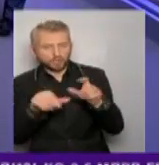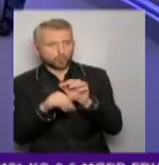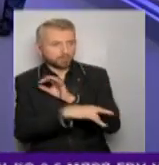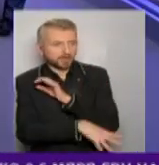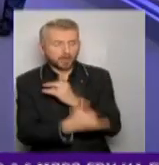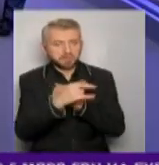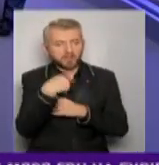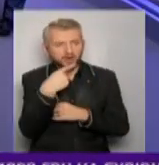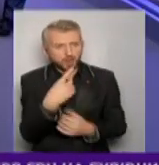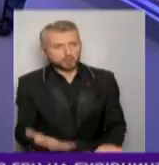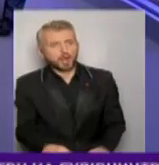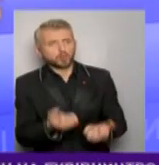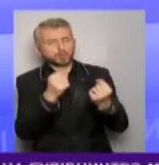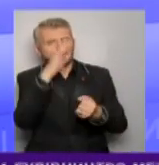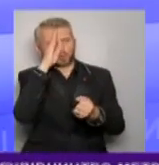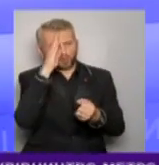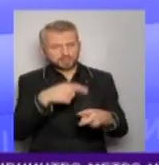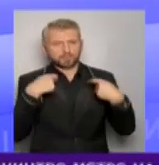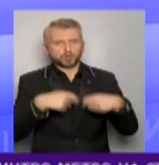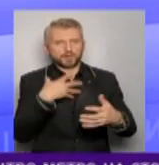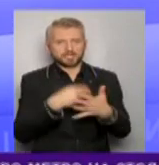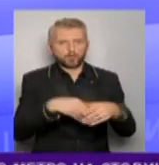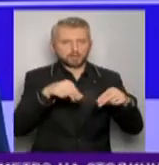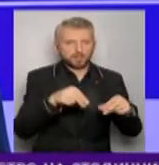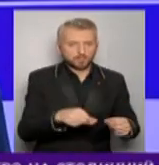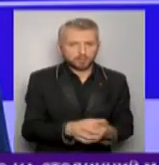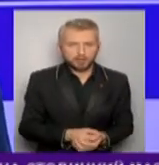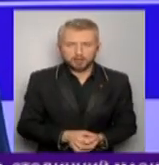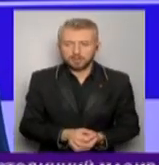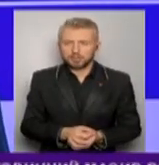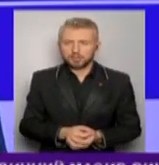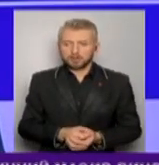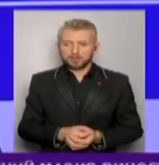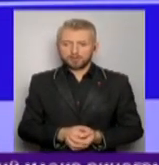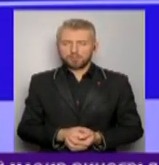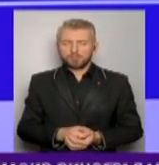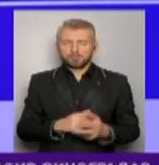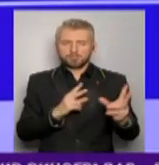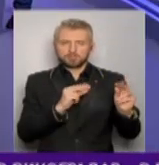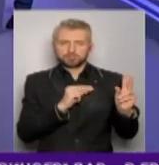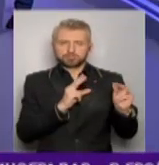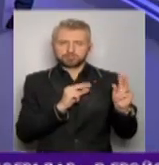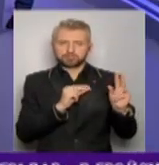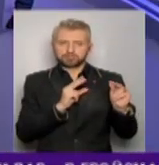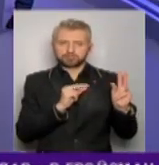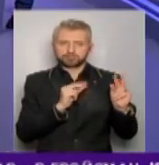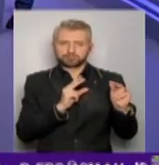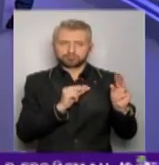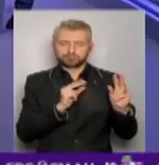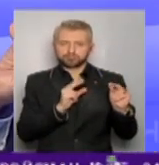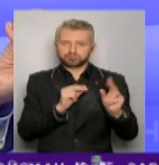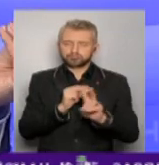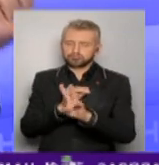а тепер кажуть, рятуйтеся, хлопці, продавайте свою землю, продавайте свої хати. Змініть політику. Пане Іване, на